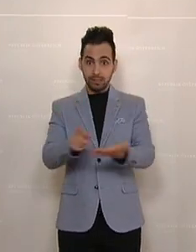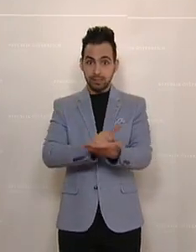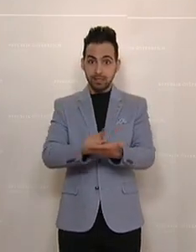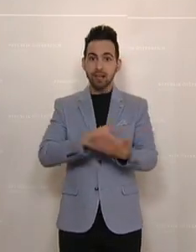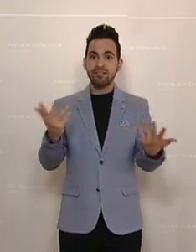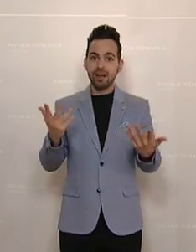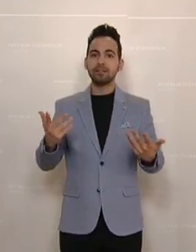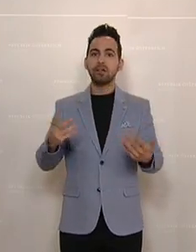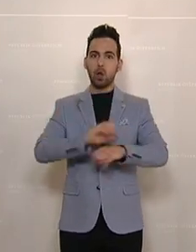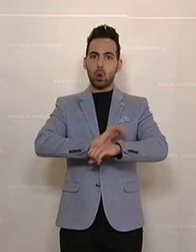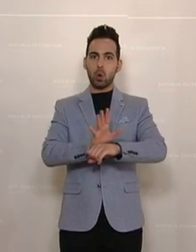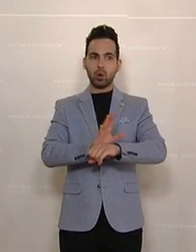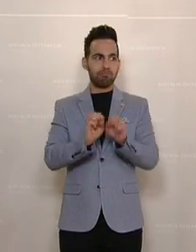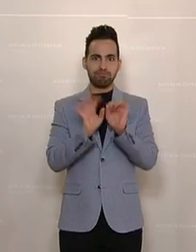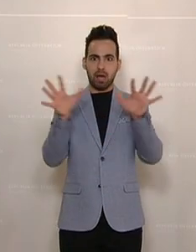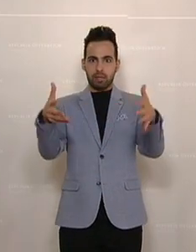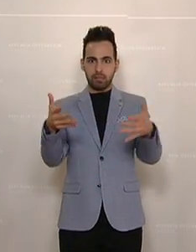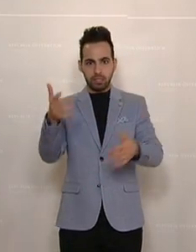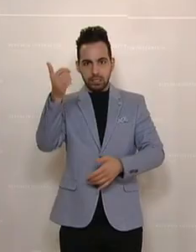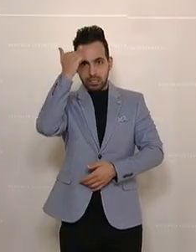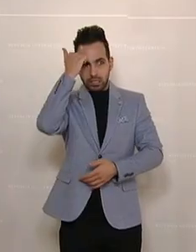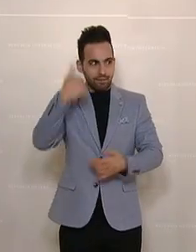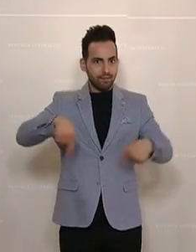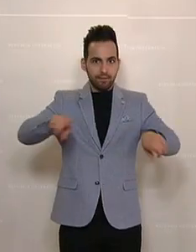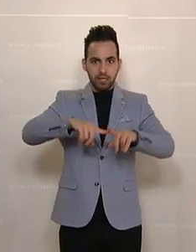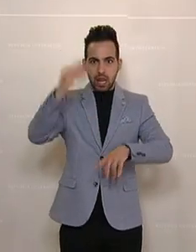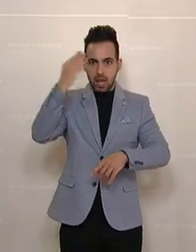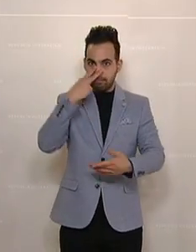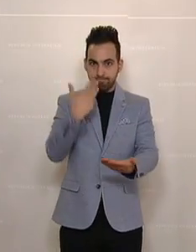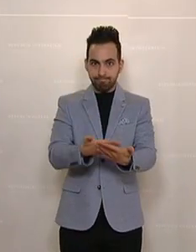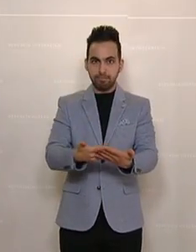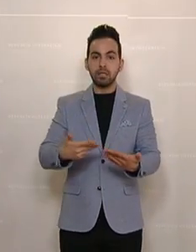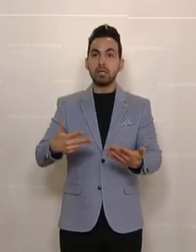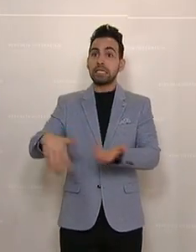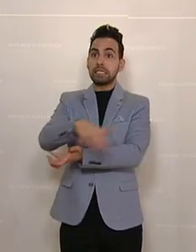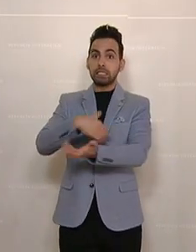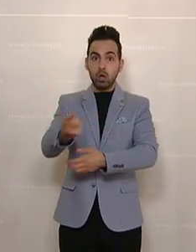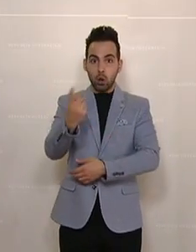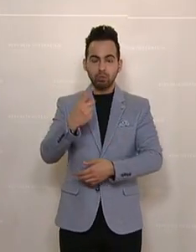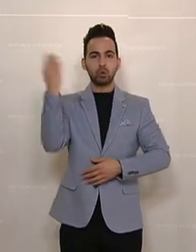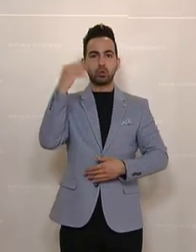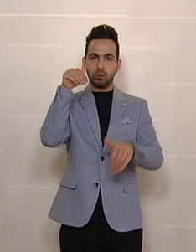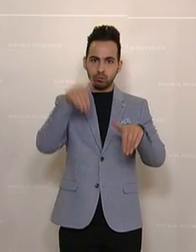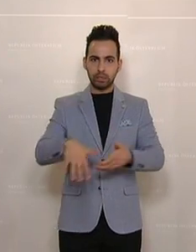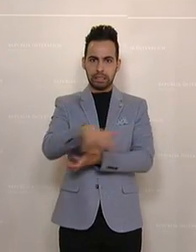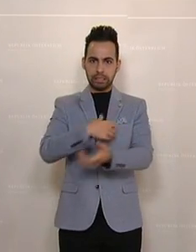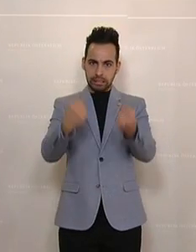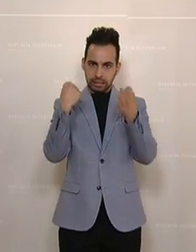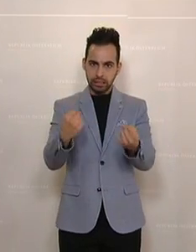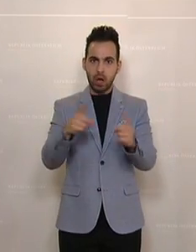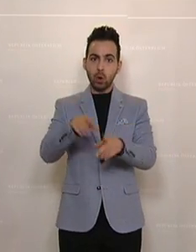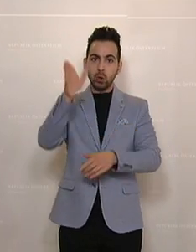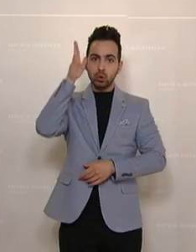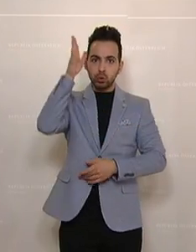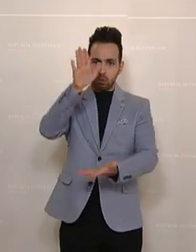Es ist hoch an der Zeit, lernen aus der Covid-19-Pandemie, dass wir die Schule krisensicher und zukunftsfit weiterentwickeln.